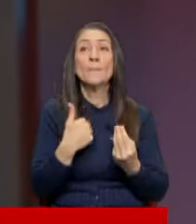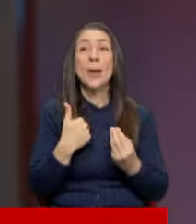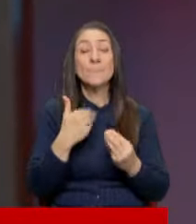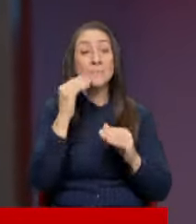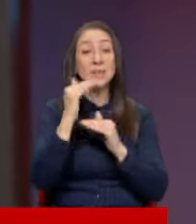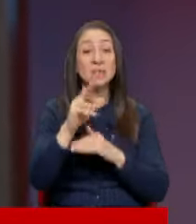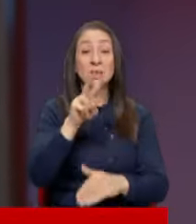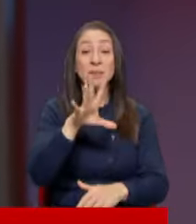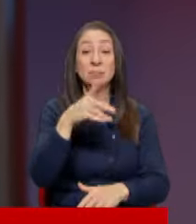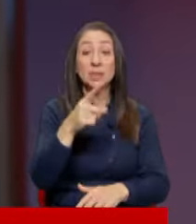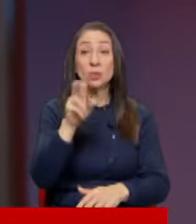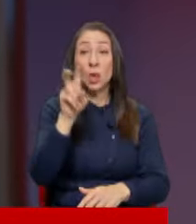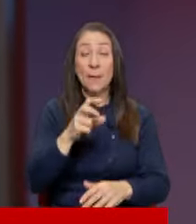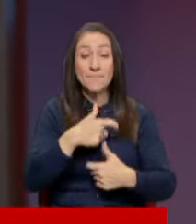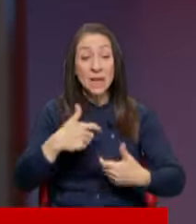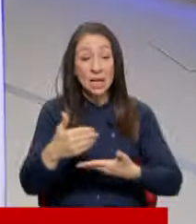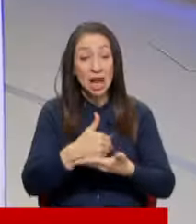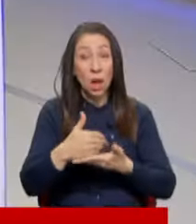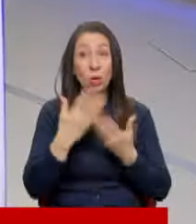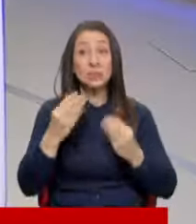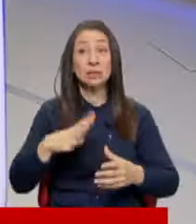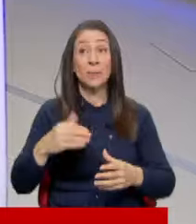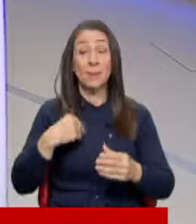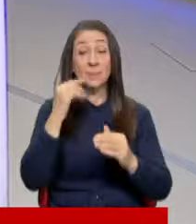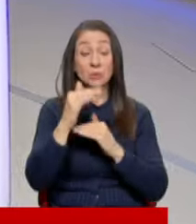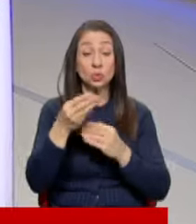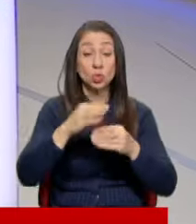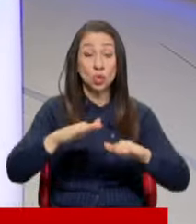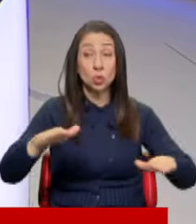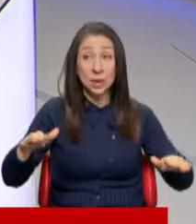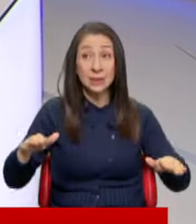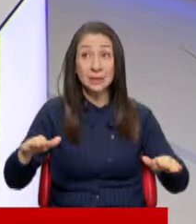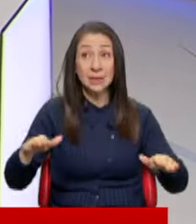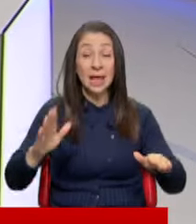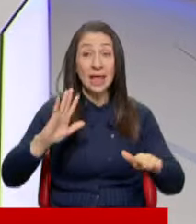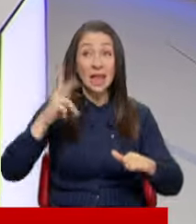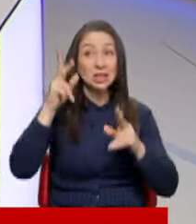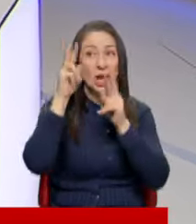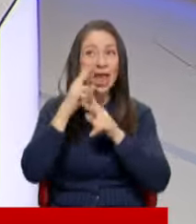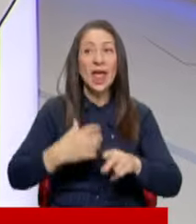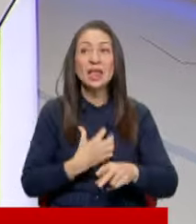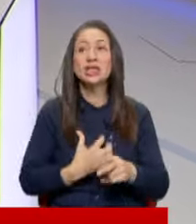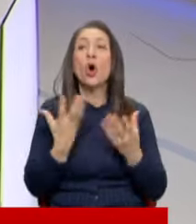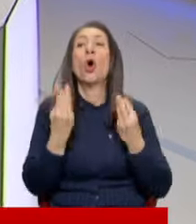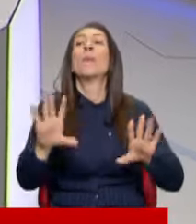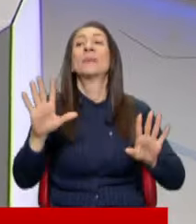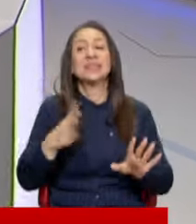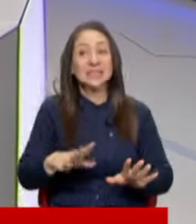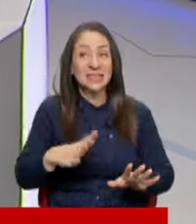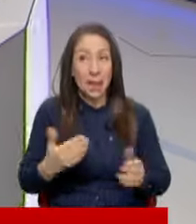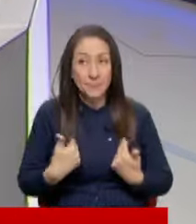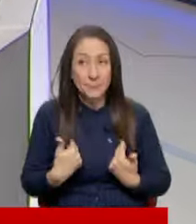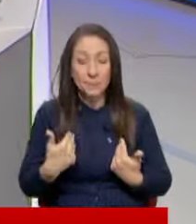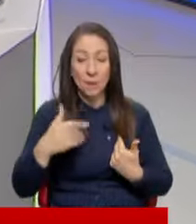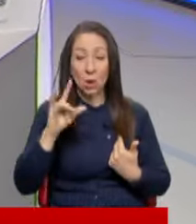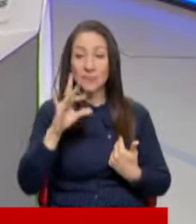milletimin 25.000 dolar milli geliri olmasını isterim ben milletimin çocuklarının Gelecek hayali endişesi yaşamaması isterim